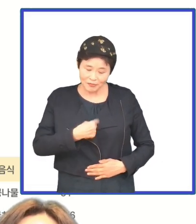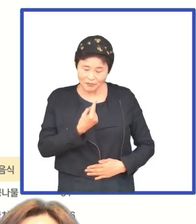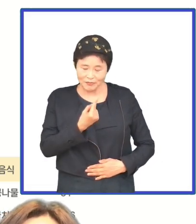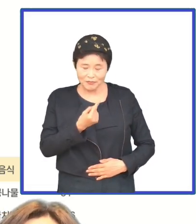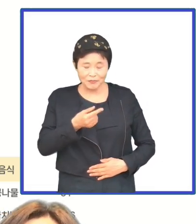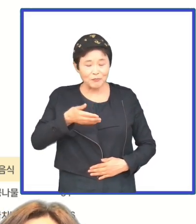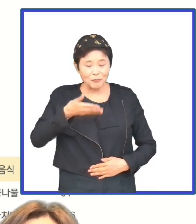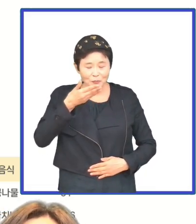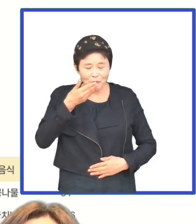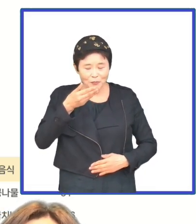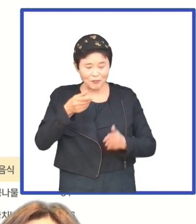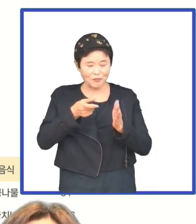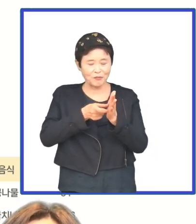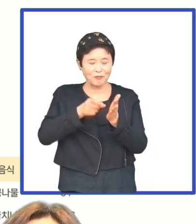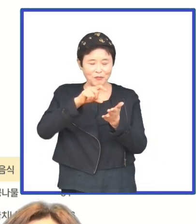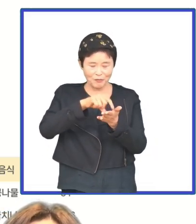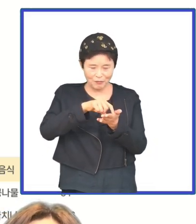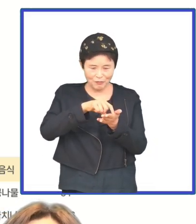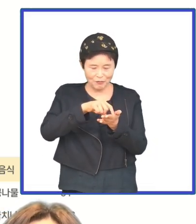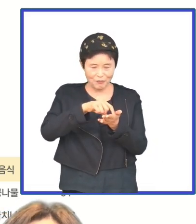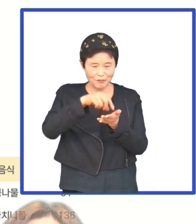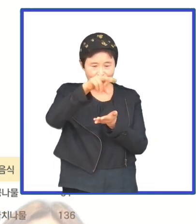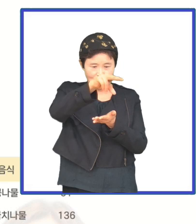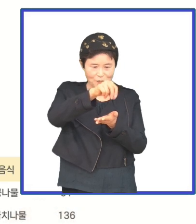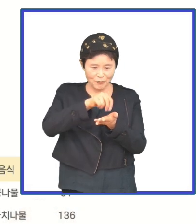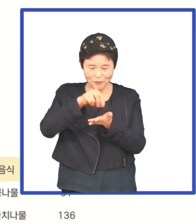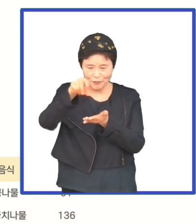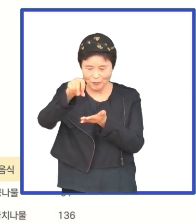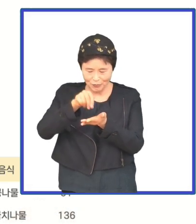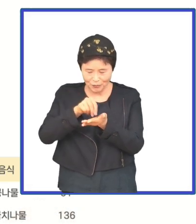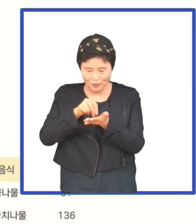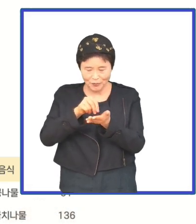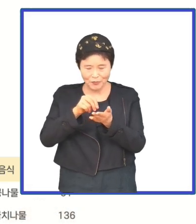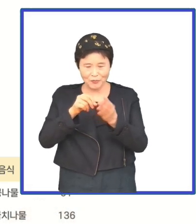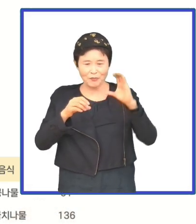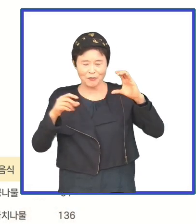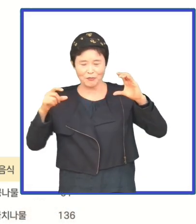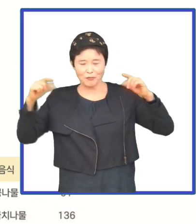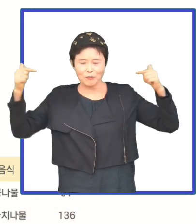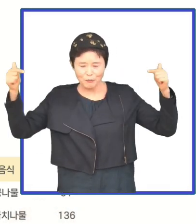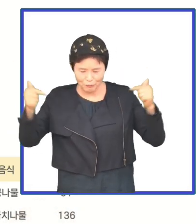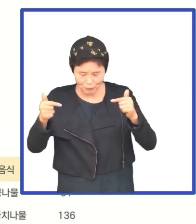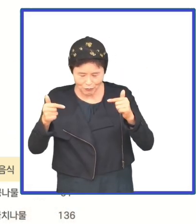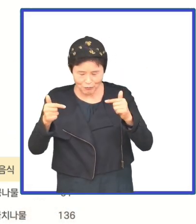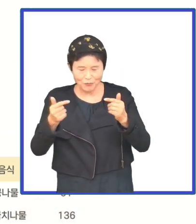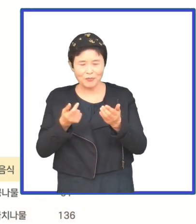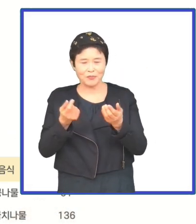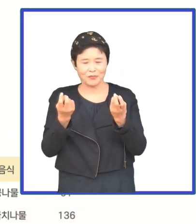탄소 중립을 실천할 수 있는 가장 쉬운 방법이에요.